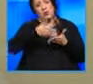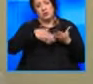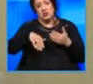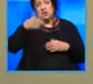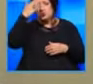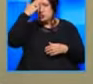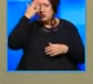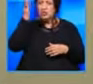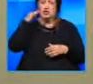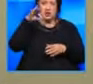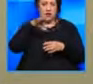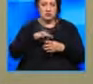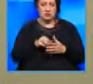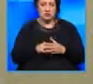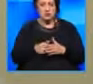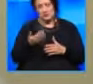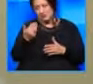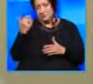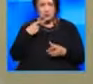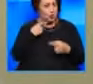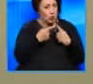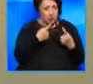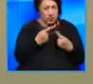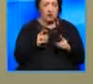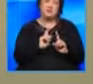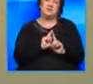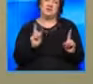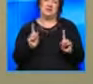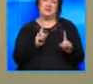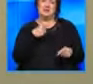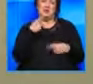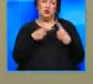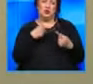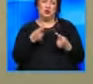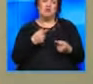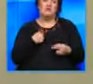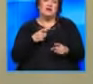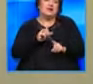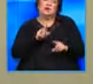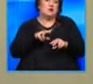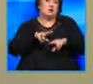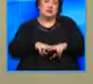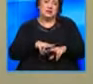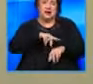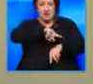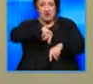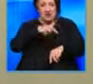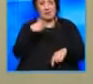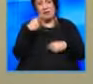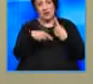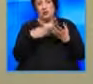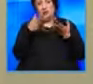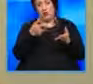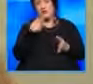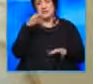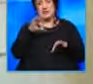през последните дни успя ли да разговаря? Не, не съм разговаряла. Просто не ми е останало време, нали, да разговарям. Добре,